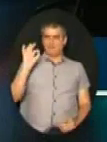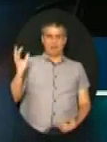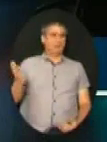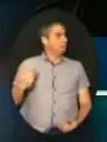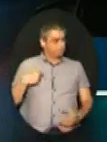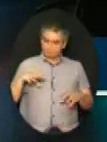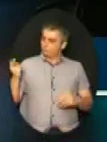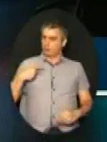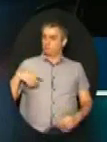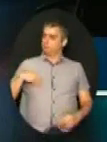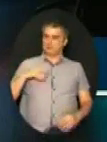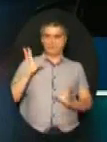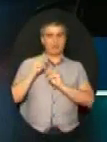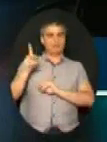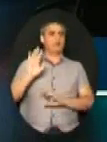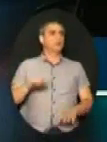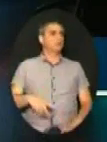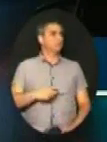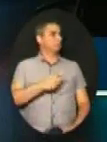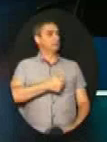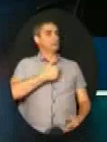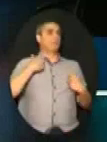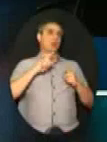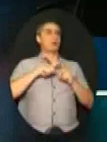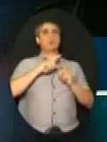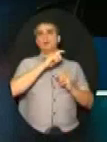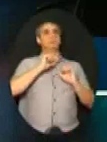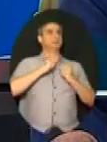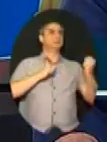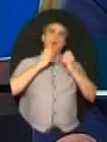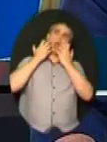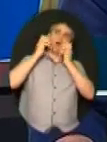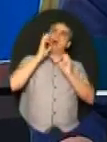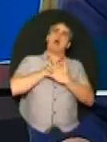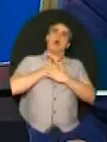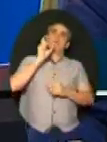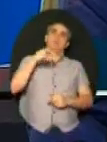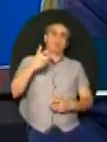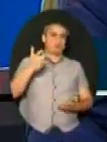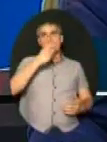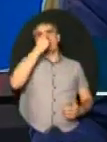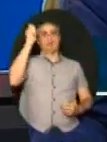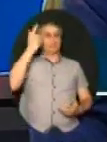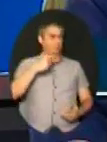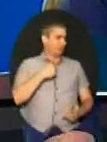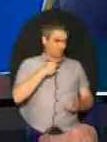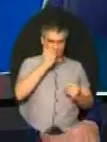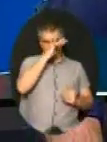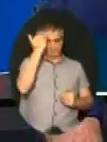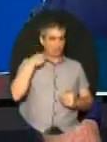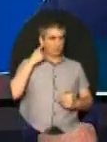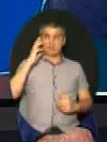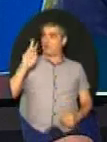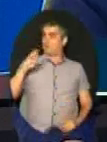אנחנו מסכימות במהלך. שמאל. איך זה קרה? תשמע, ירון, אנחנו ירדנו מהפסים. אני שומע את דברי הנרגשים